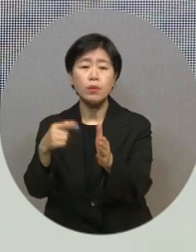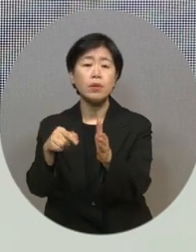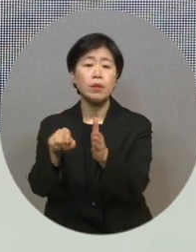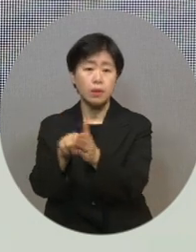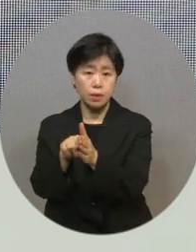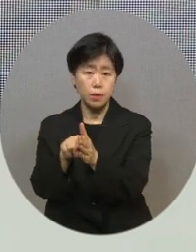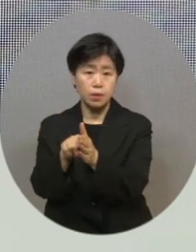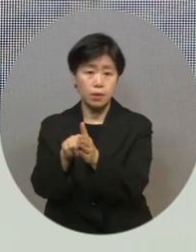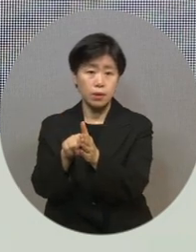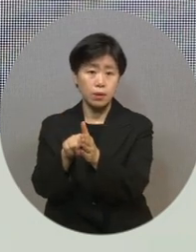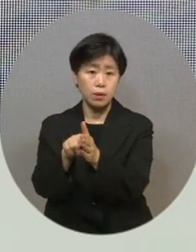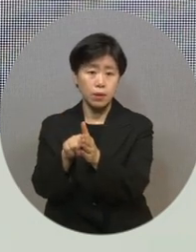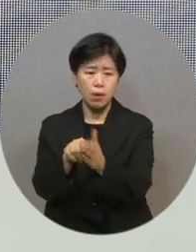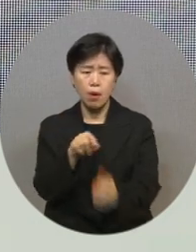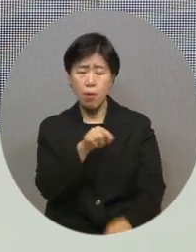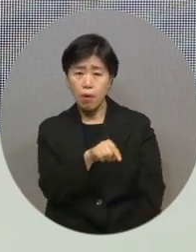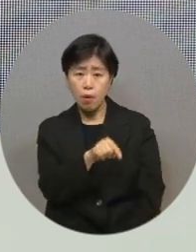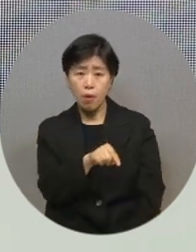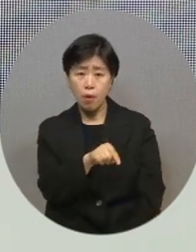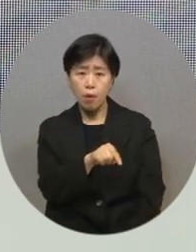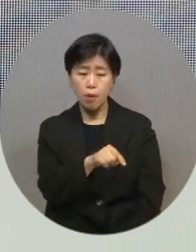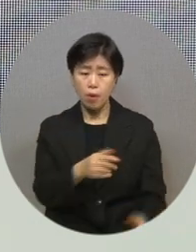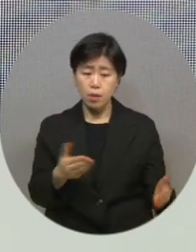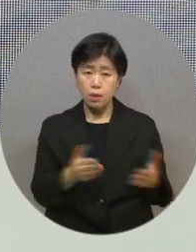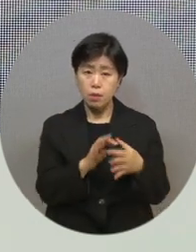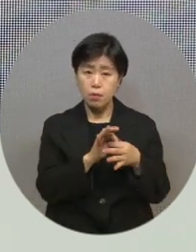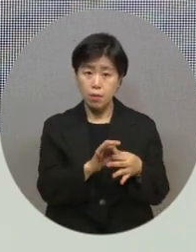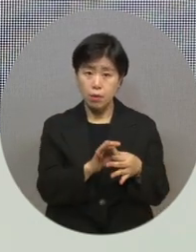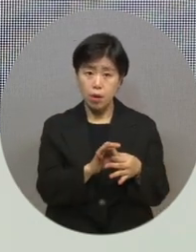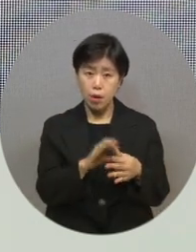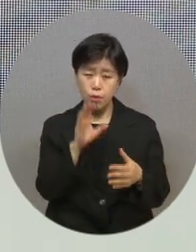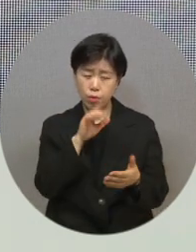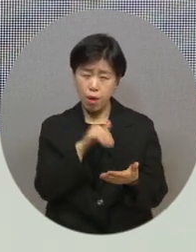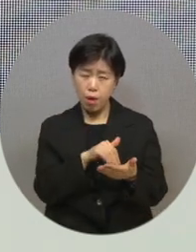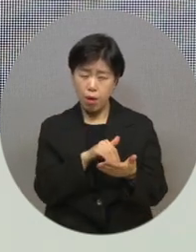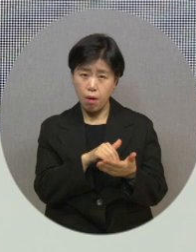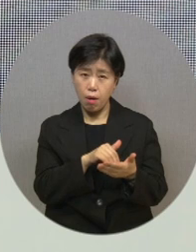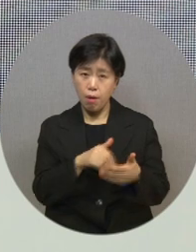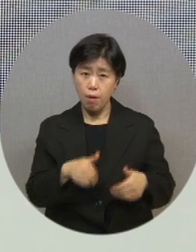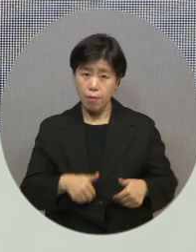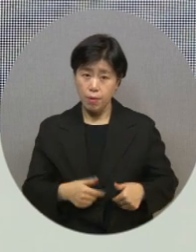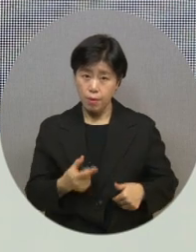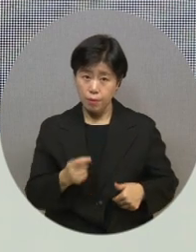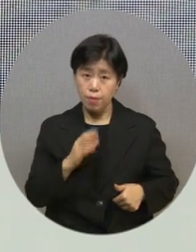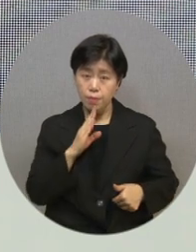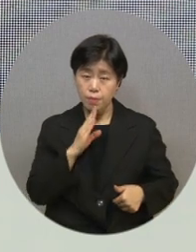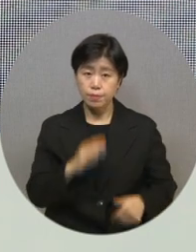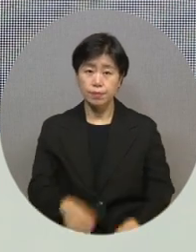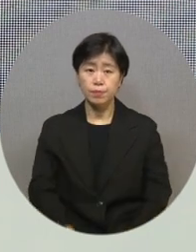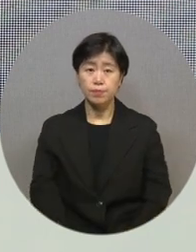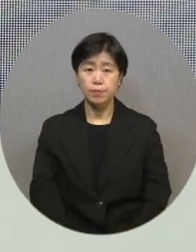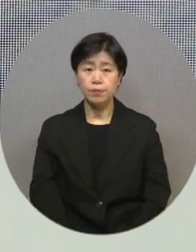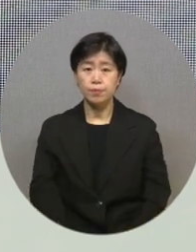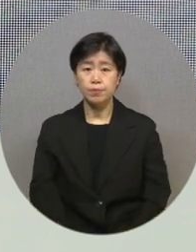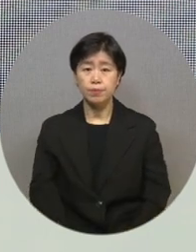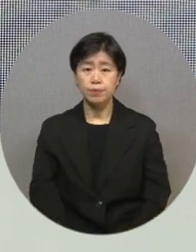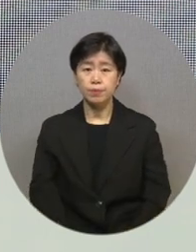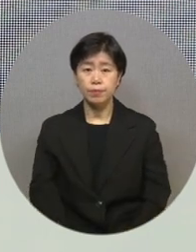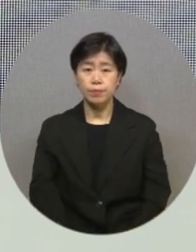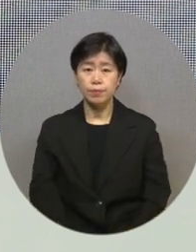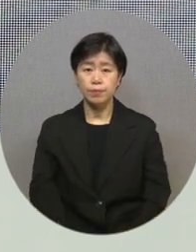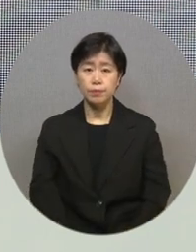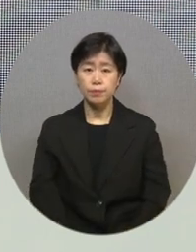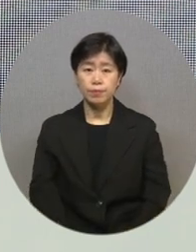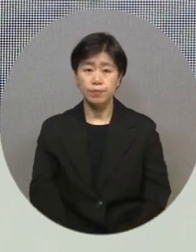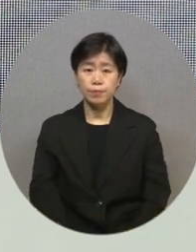하려면은 어느 정도의 직업 훈련이 필요한 거니까 직업 훈련을 완수한 고용인 소위